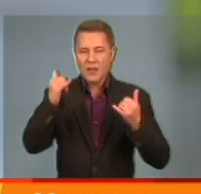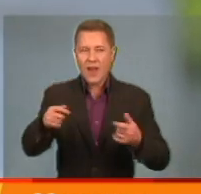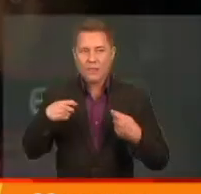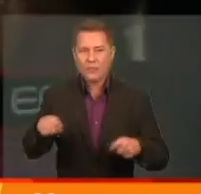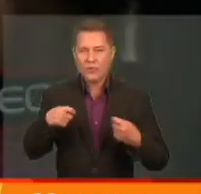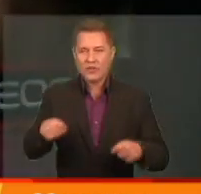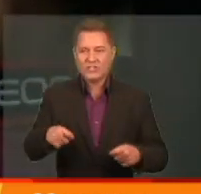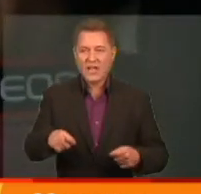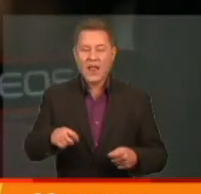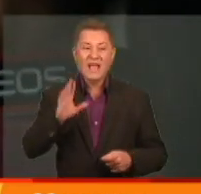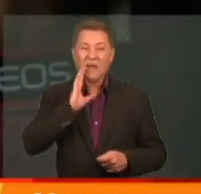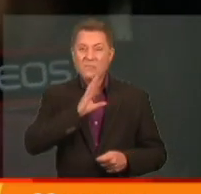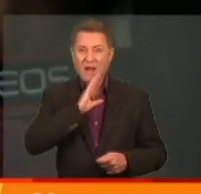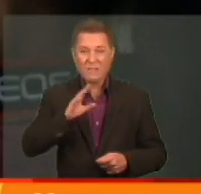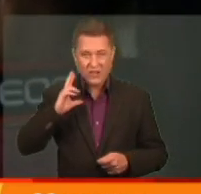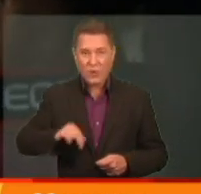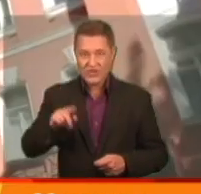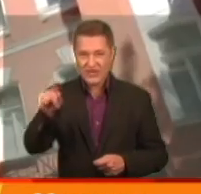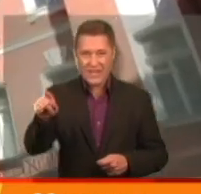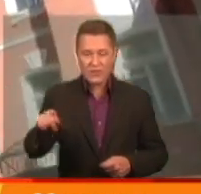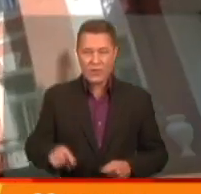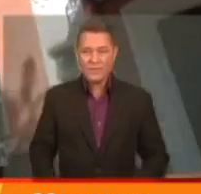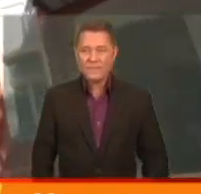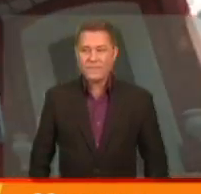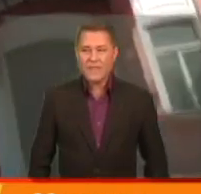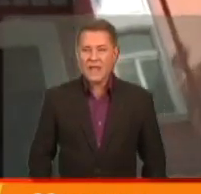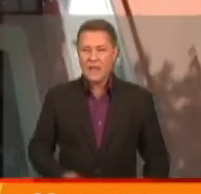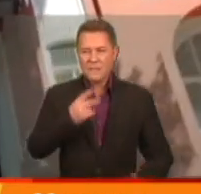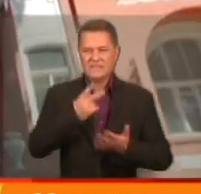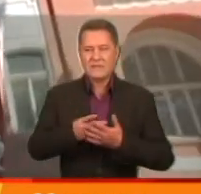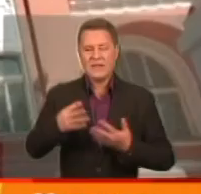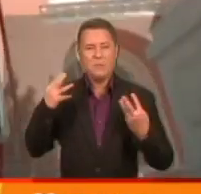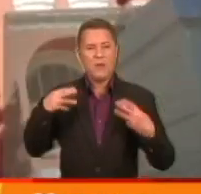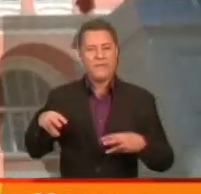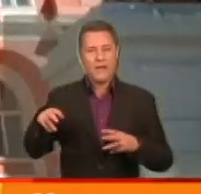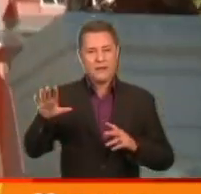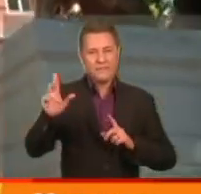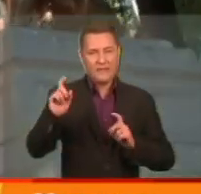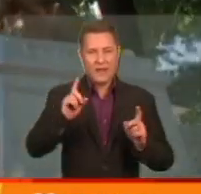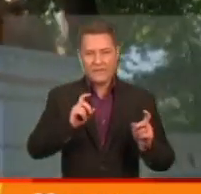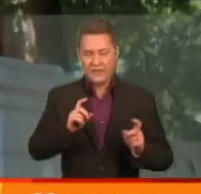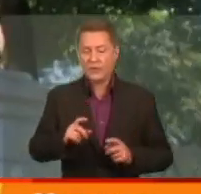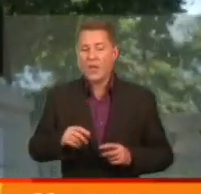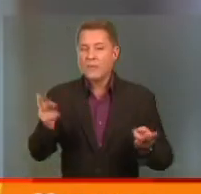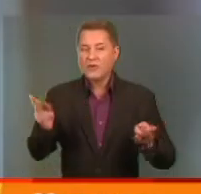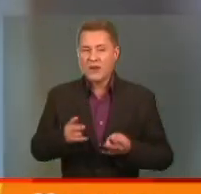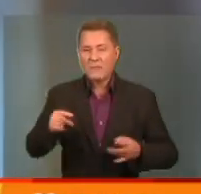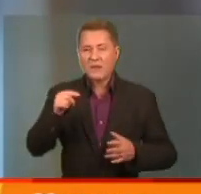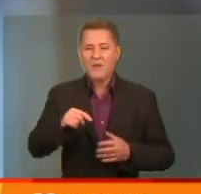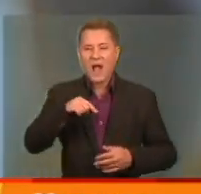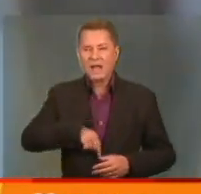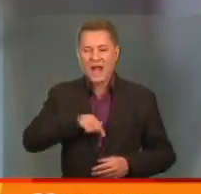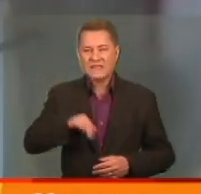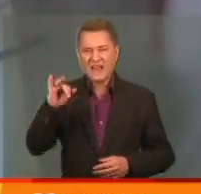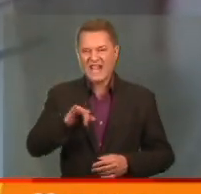Покажи, як це, там є карман, яка посадка там. Для успіху в бізнесі, каже Фареба, потрібен характер і